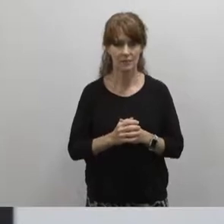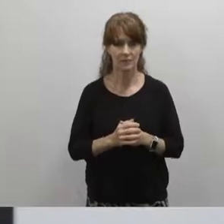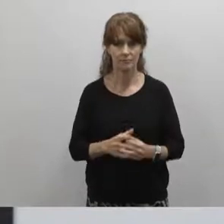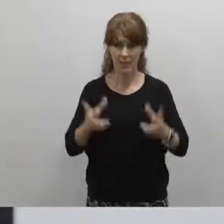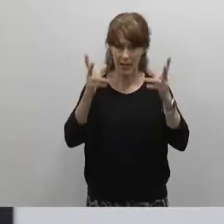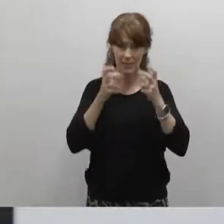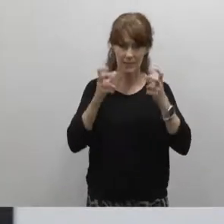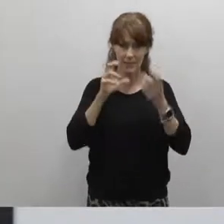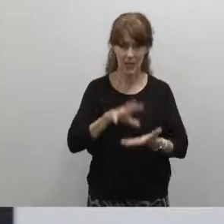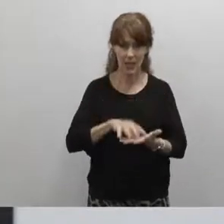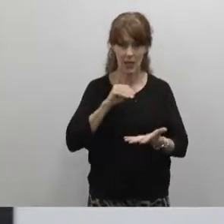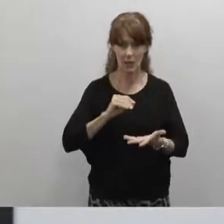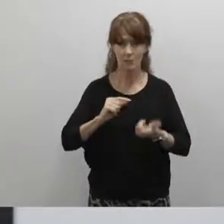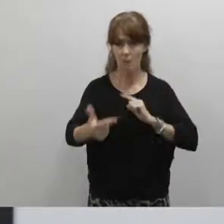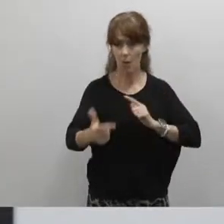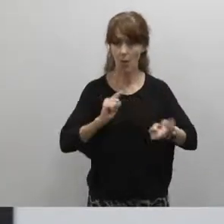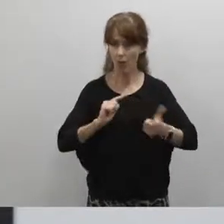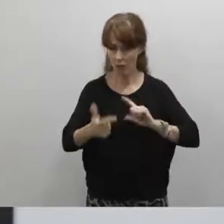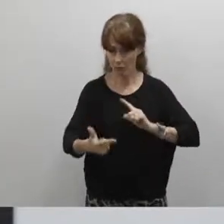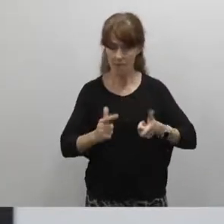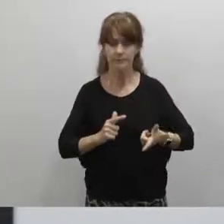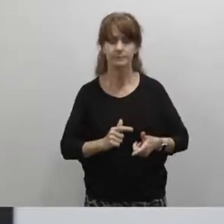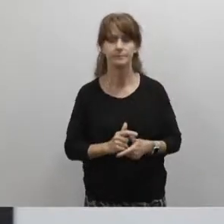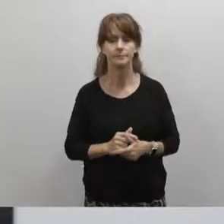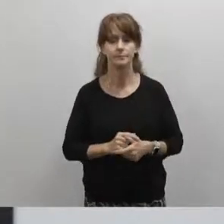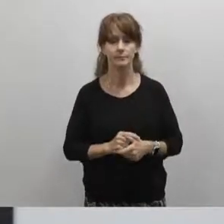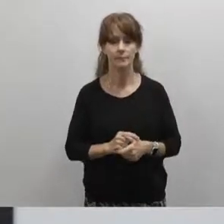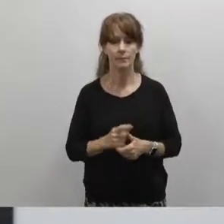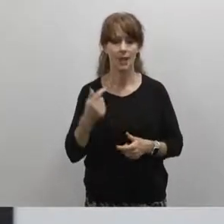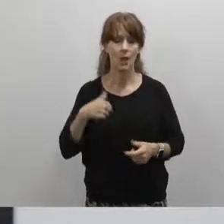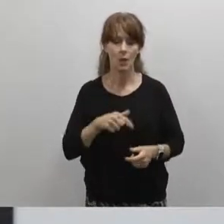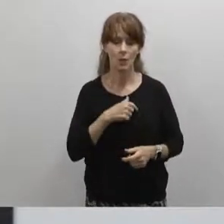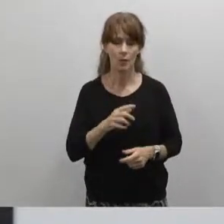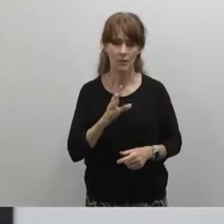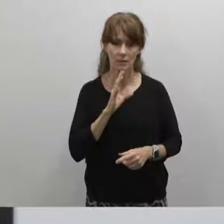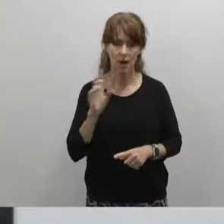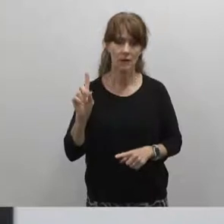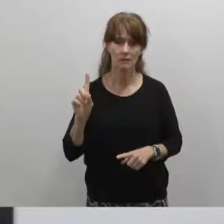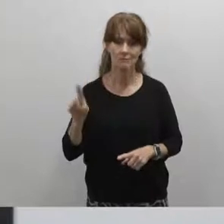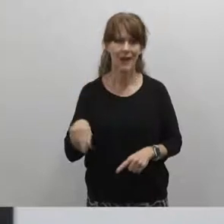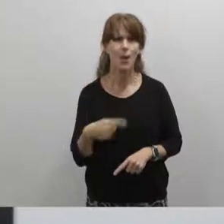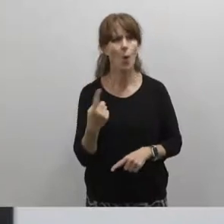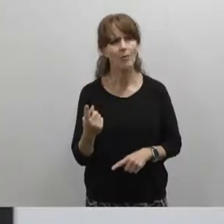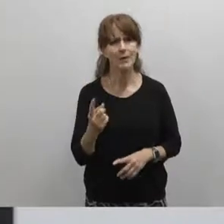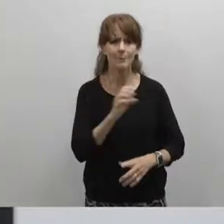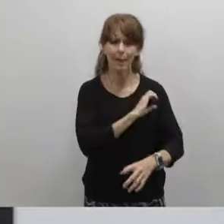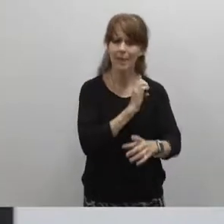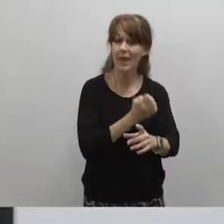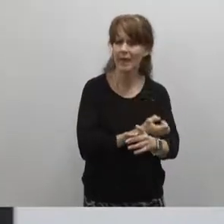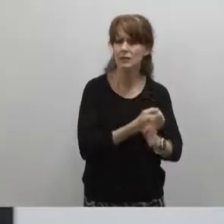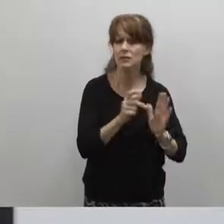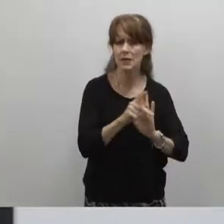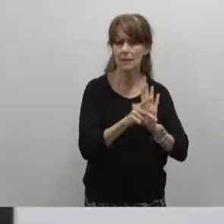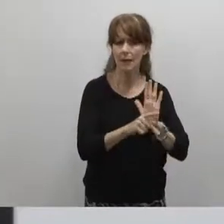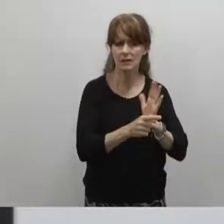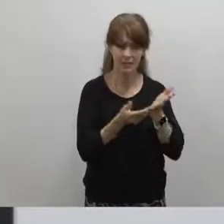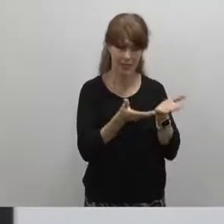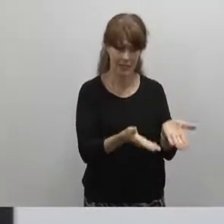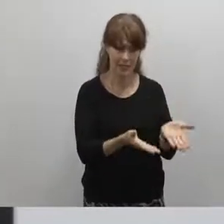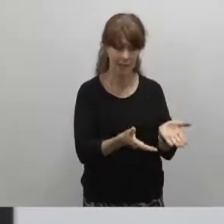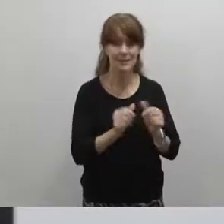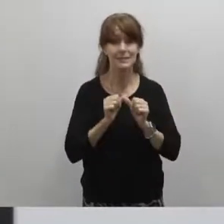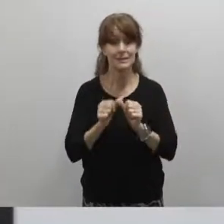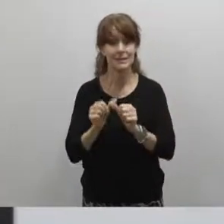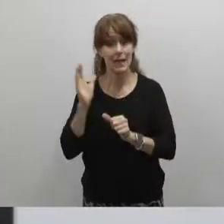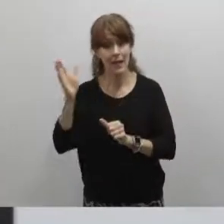គឺជាលទ្ធផលនៃការប្រជុំនៃការ ជួបជុំ ការប្រជុំ ជុំ ដែលយើងបានធ្វើជាង 2 10 លើក ជាមួយ អ្នកពាក់ព័ន្ធ ក្រុមពាក់ព័ន្ធ